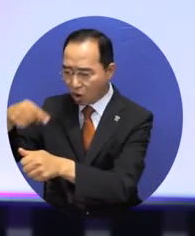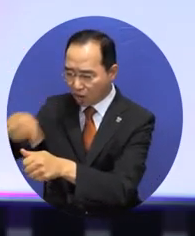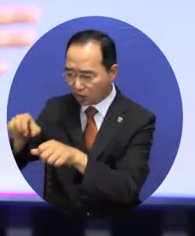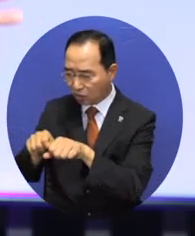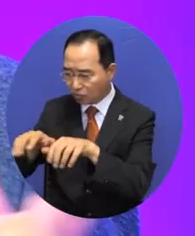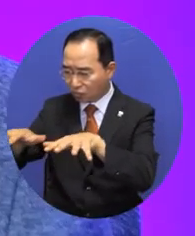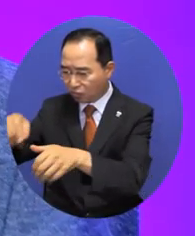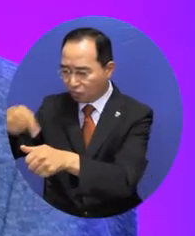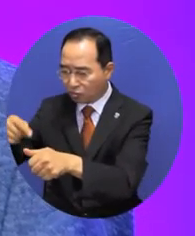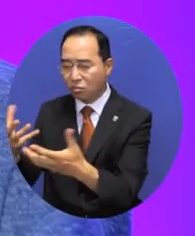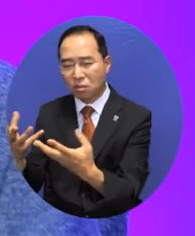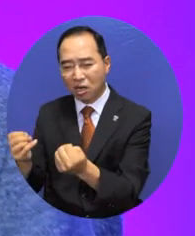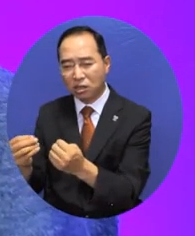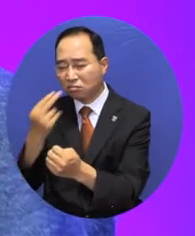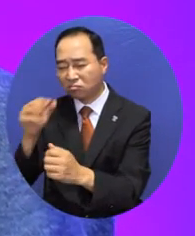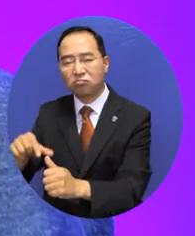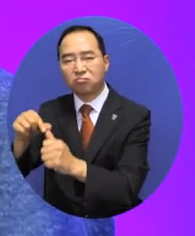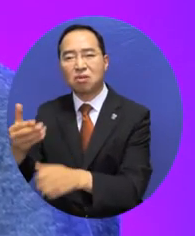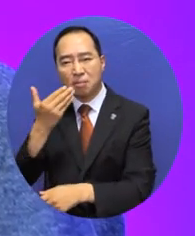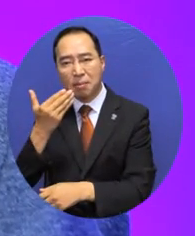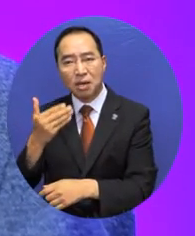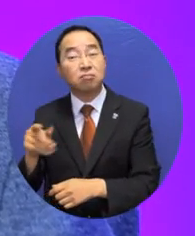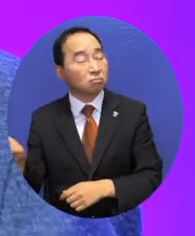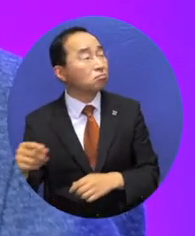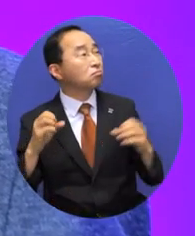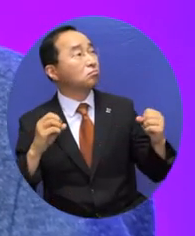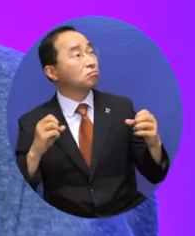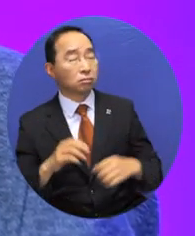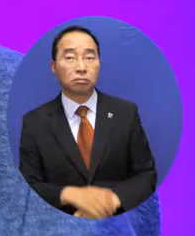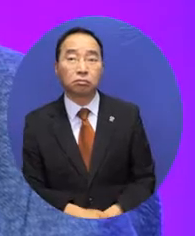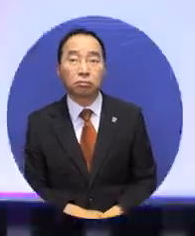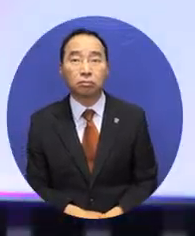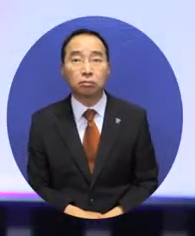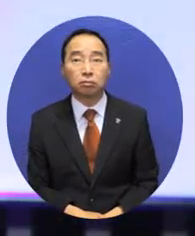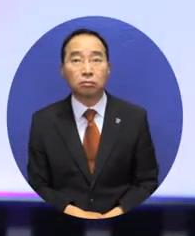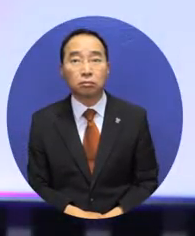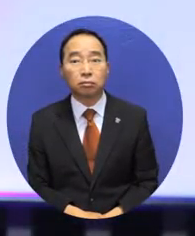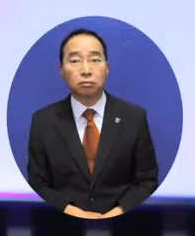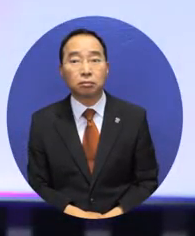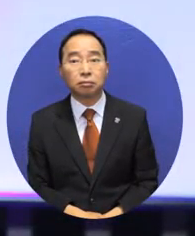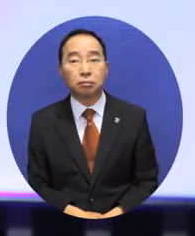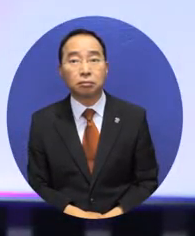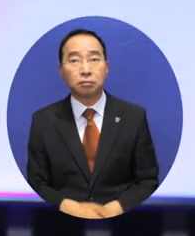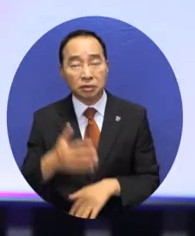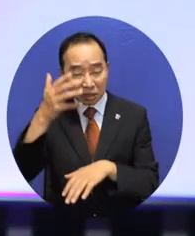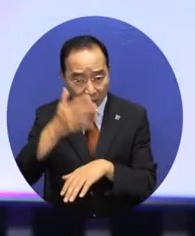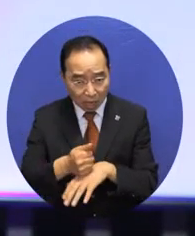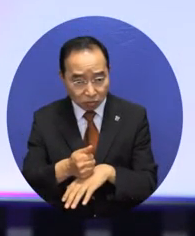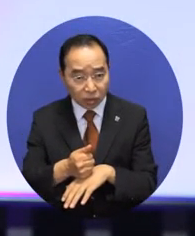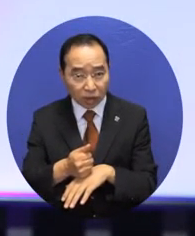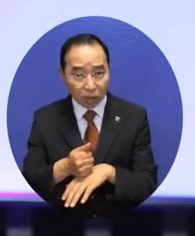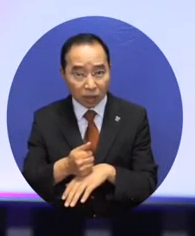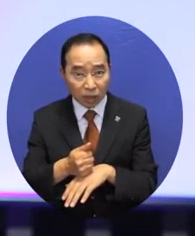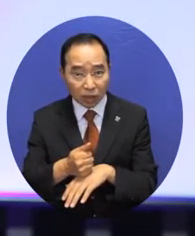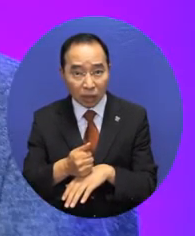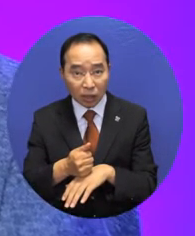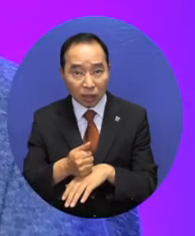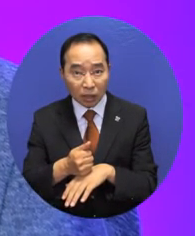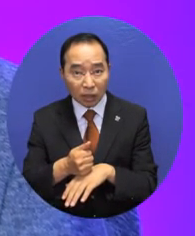이래서 많은 사람을 살릴 수 있다. 이런 식의 대화를 하게 됩니다. 그러면서 나중에 진심으로 자기를